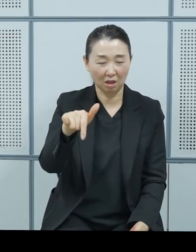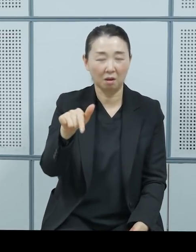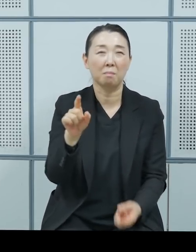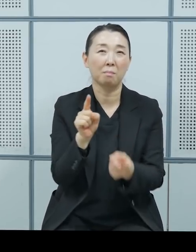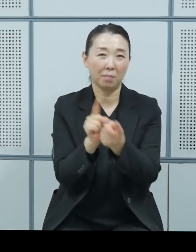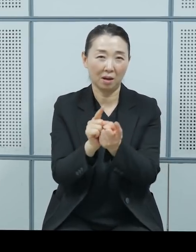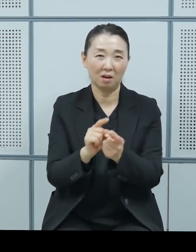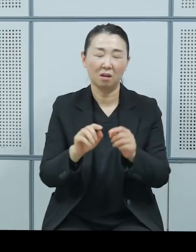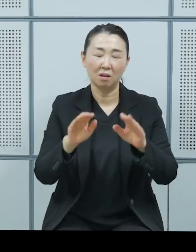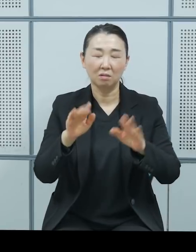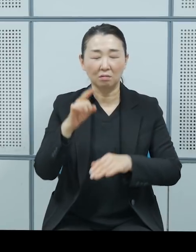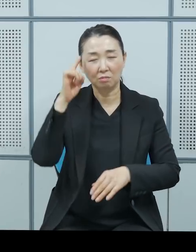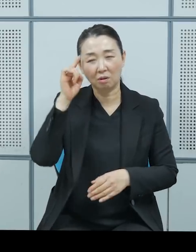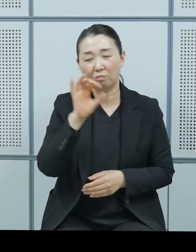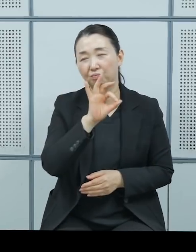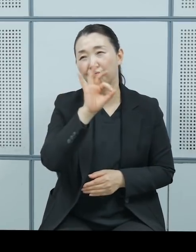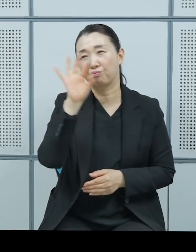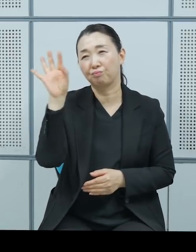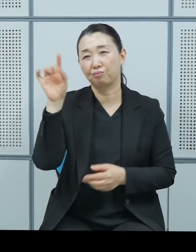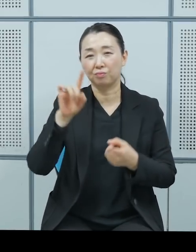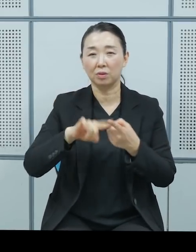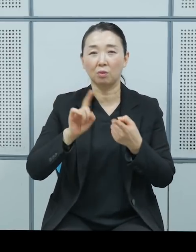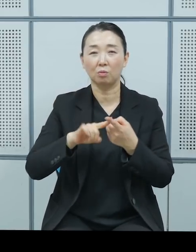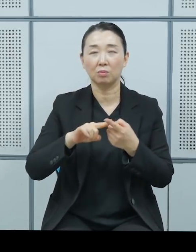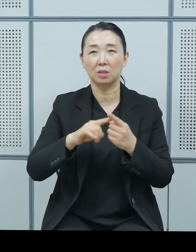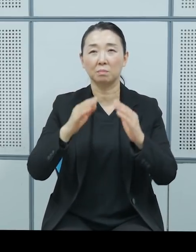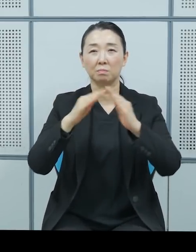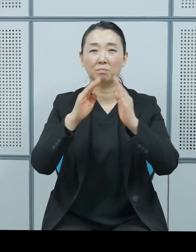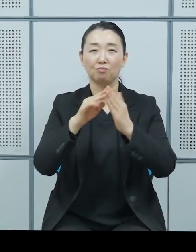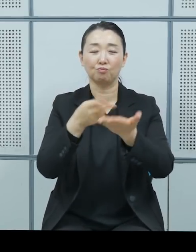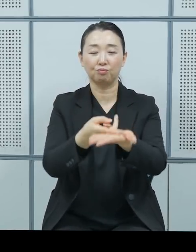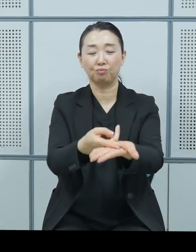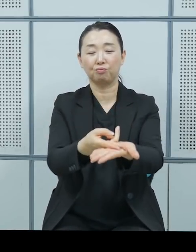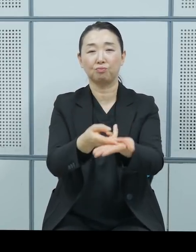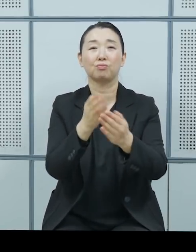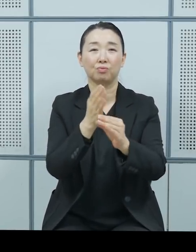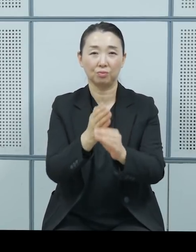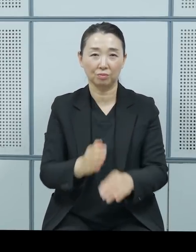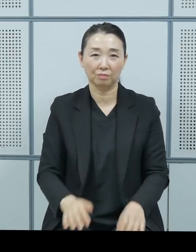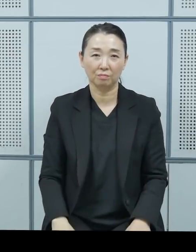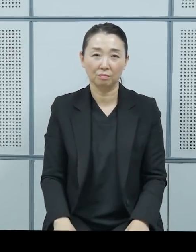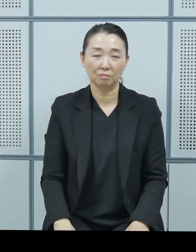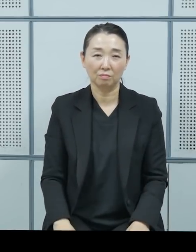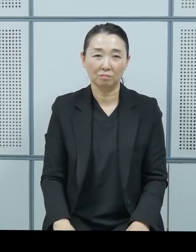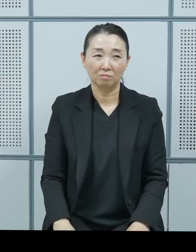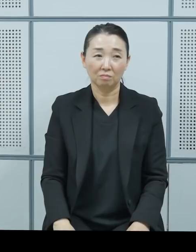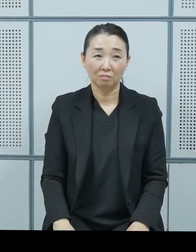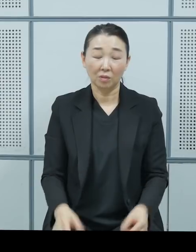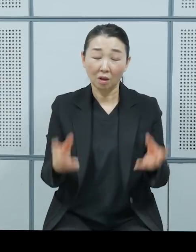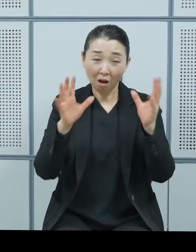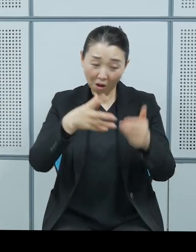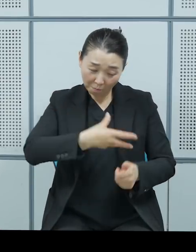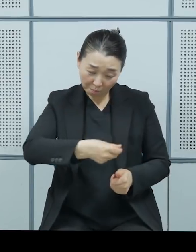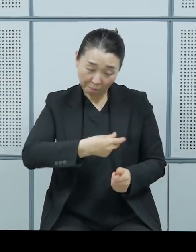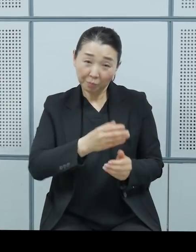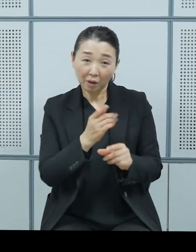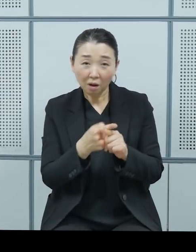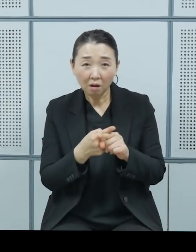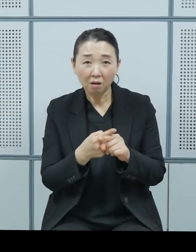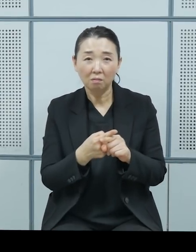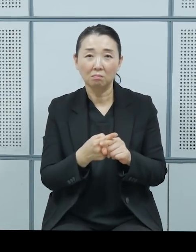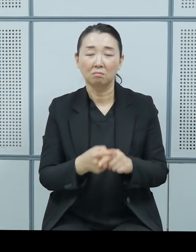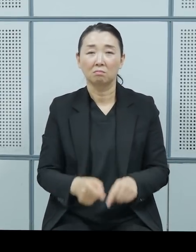지금은 식물 인간 상태로 집에 이제 누워 있어요. 아니 아이 모유 수유 중이에요. 네,